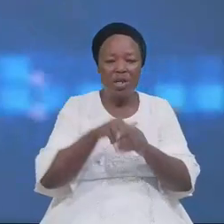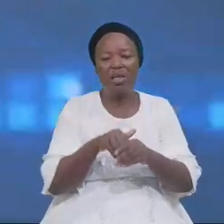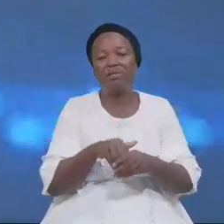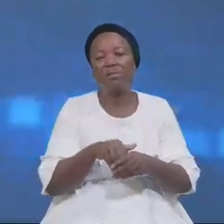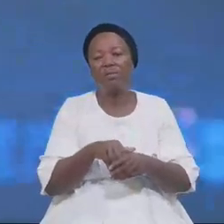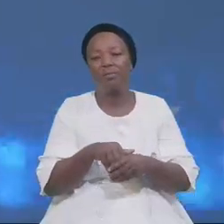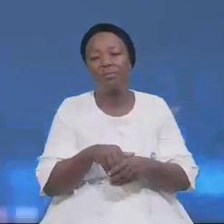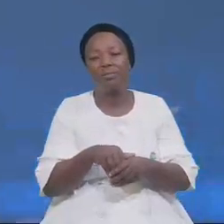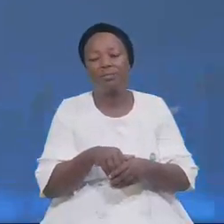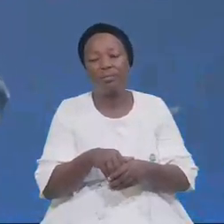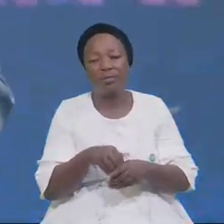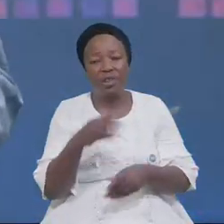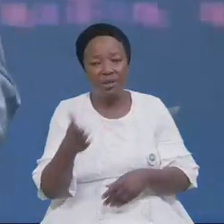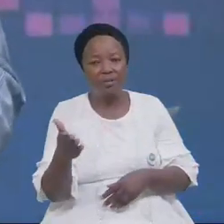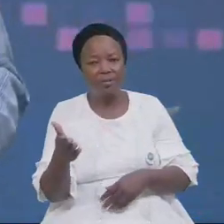verset 14 dit,